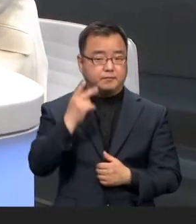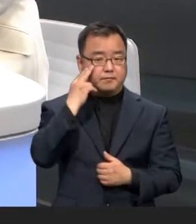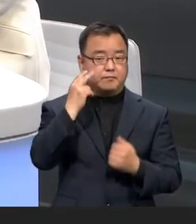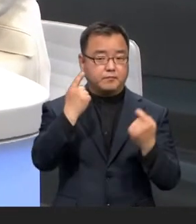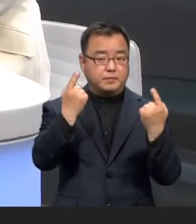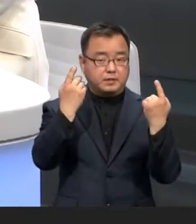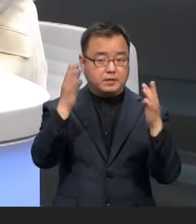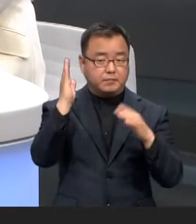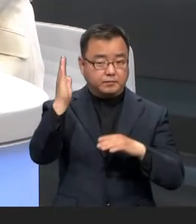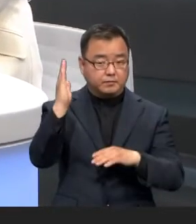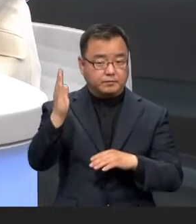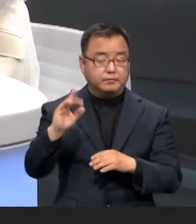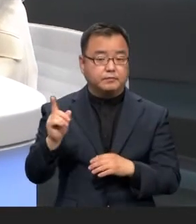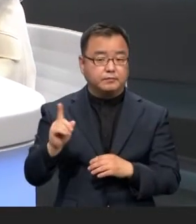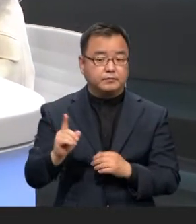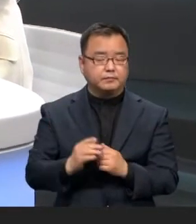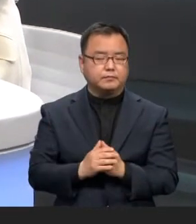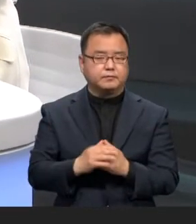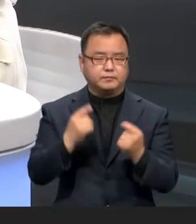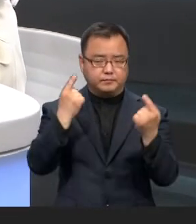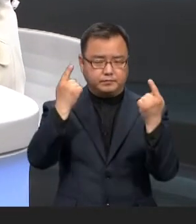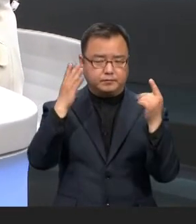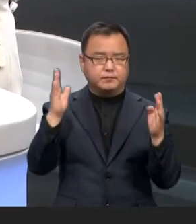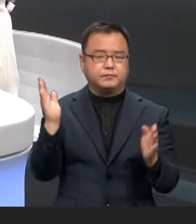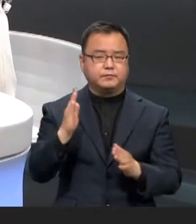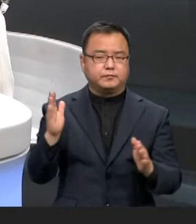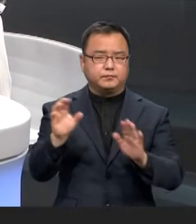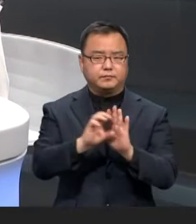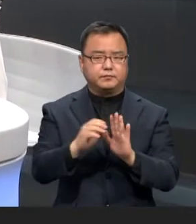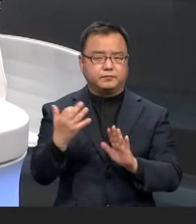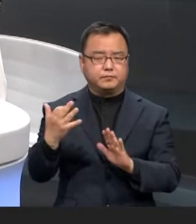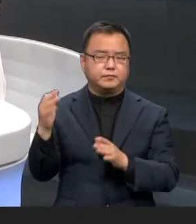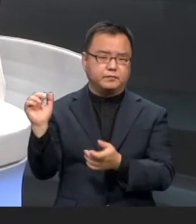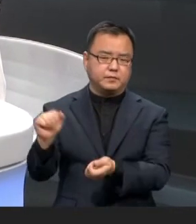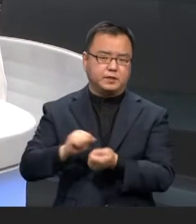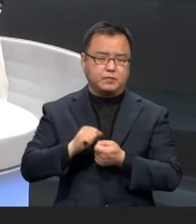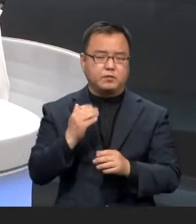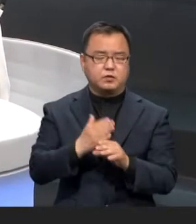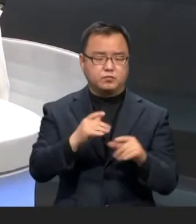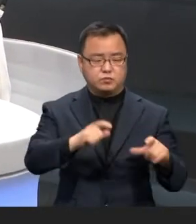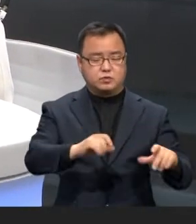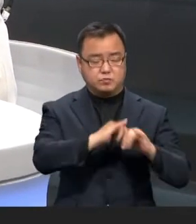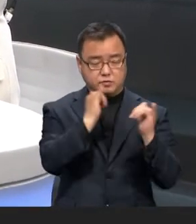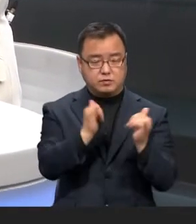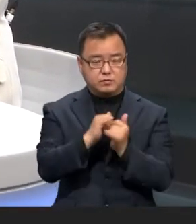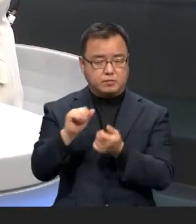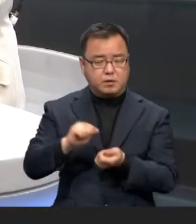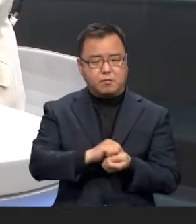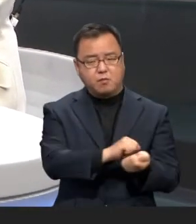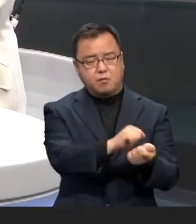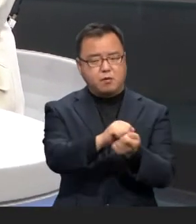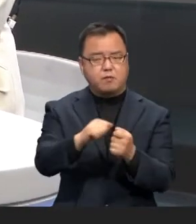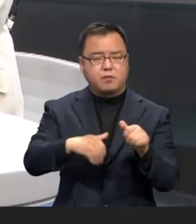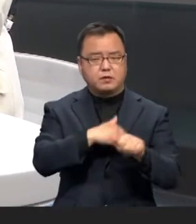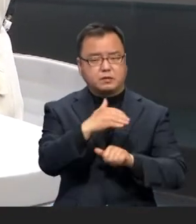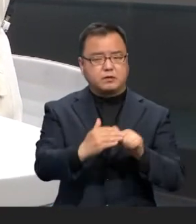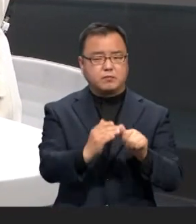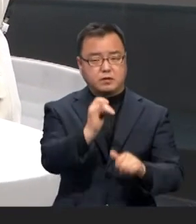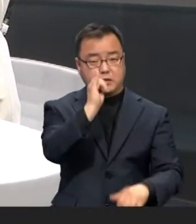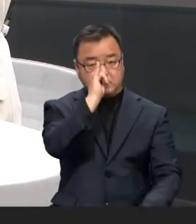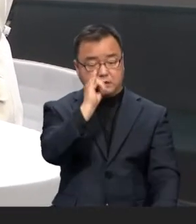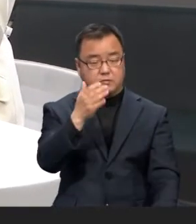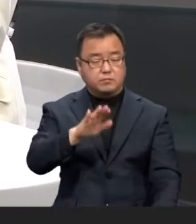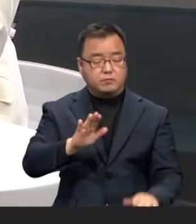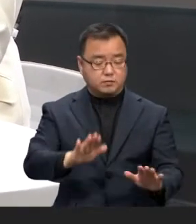이야기 한번 살펴볼게요 대학생들이 코론 알고 에 걸리면서 지역사회에 퍼트려 떤 집단 강연의 상황도 있었는데 이번엔